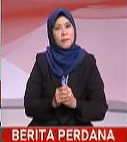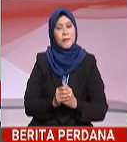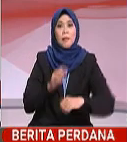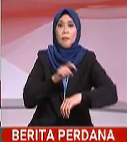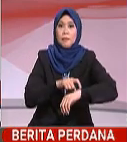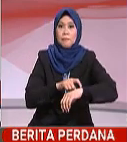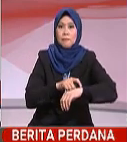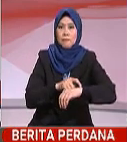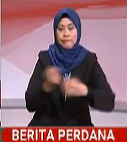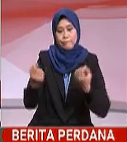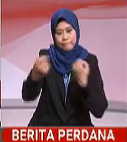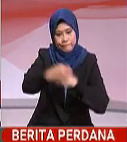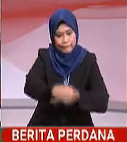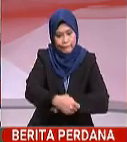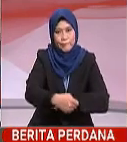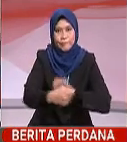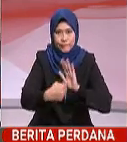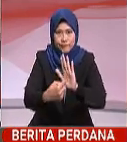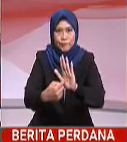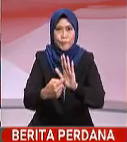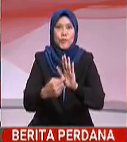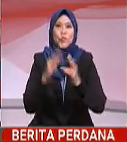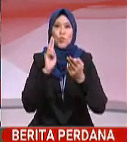ketika melalui sekatan jalan raya.